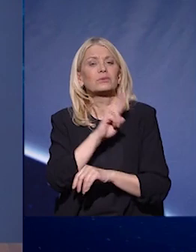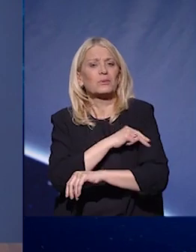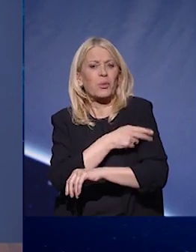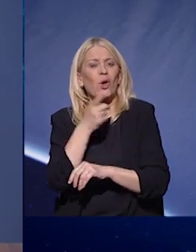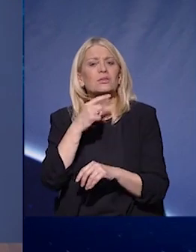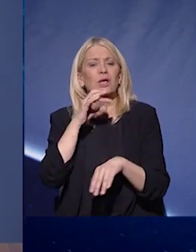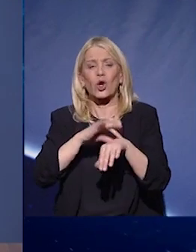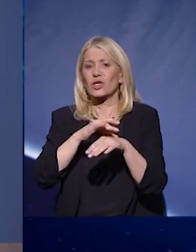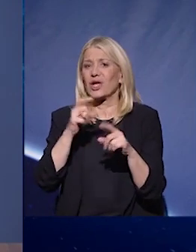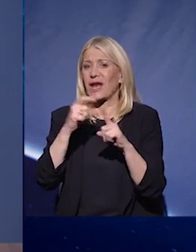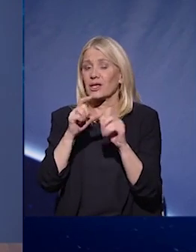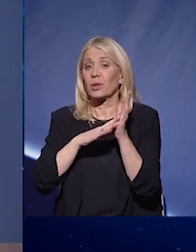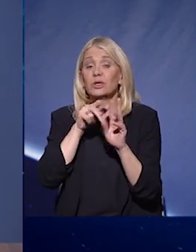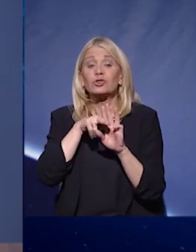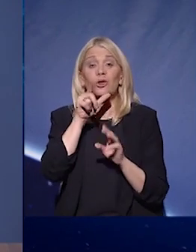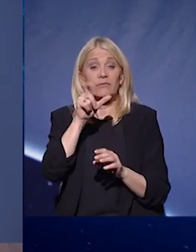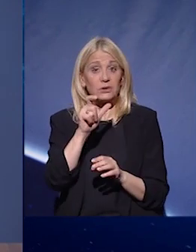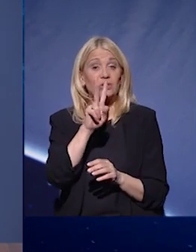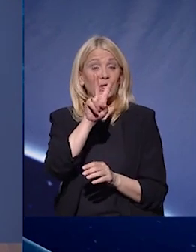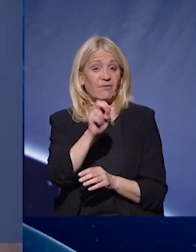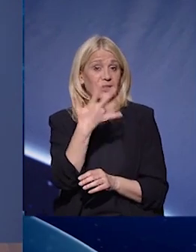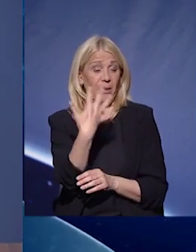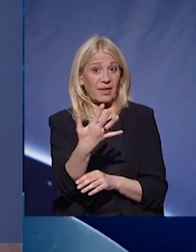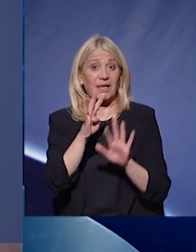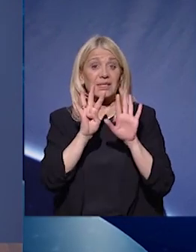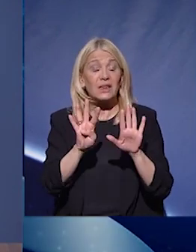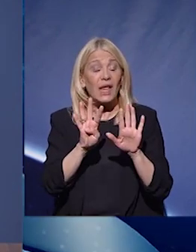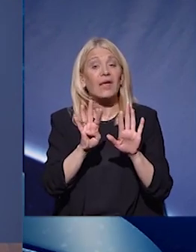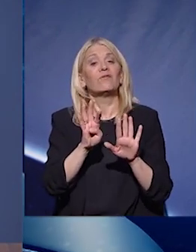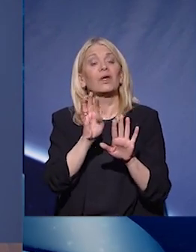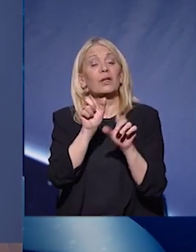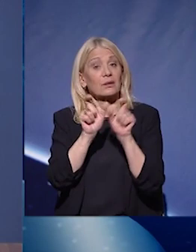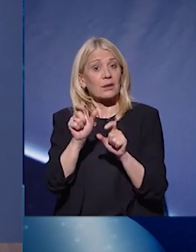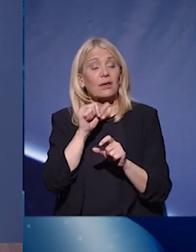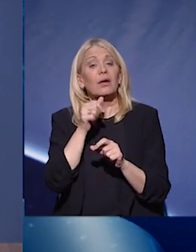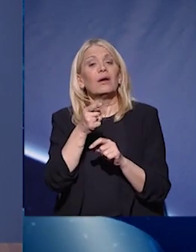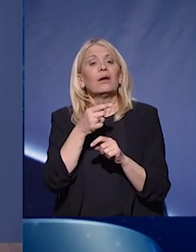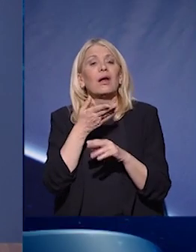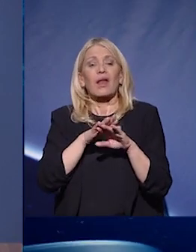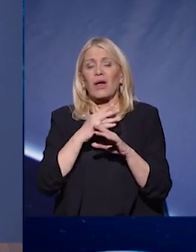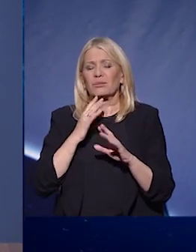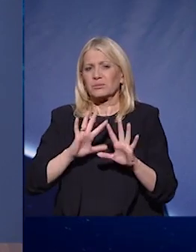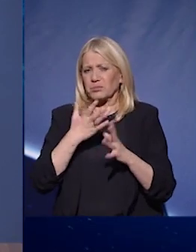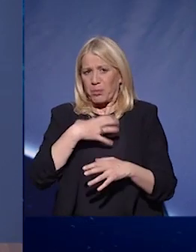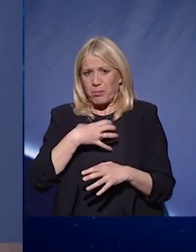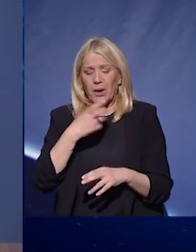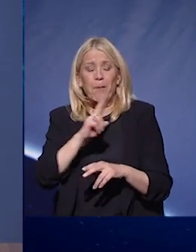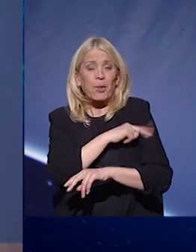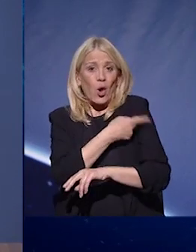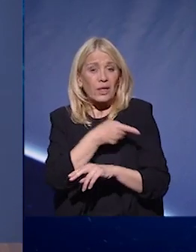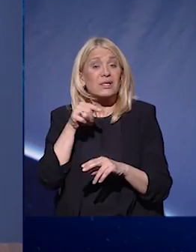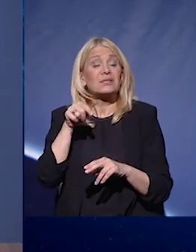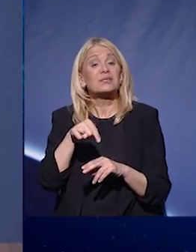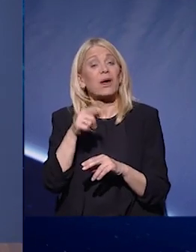centru dr. Dragiša Mišović, 259 pacijenata. Na Klinici za pulmologiju Kliničkog centra